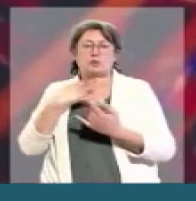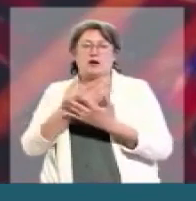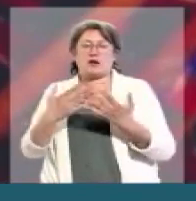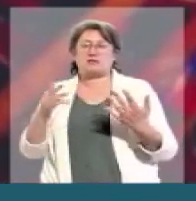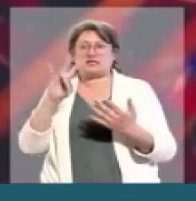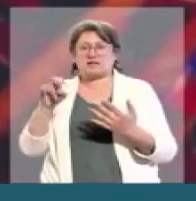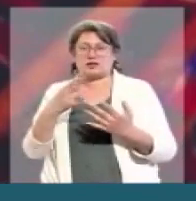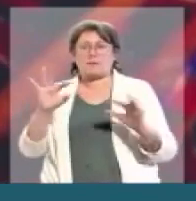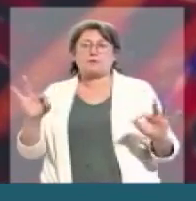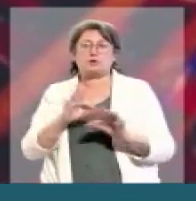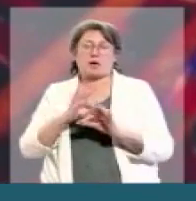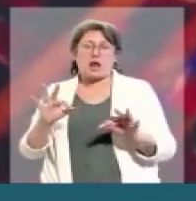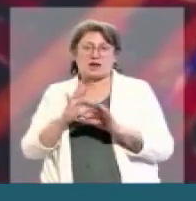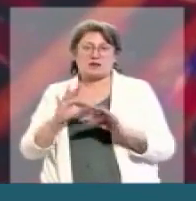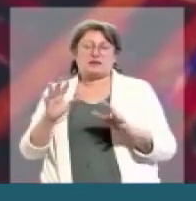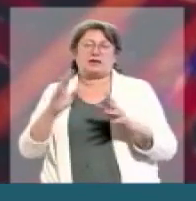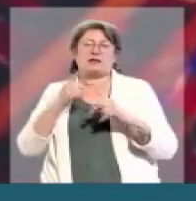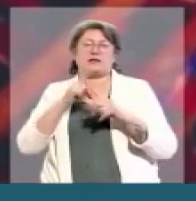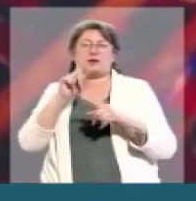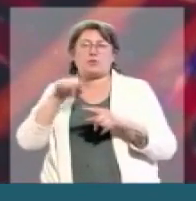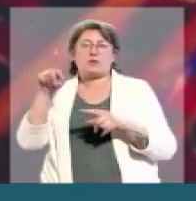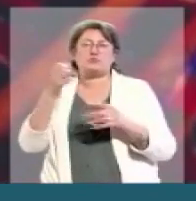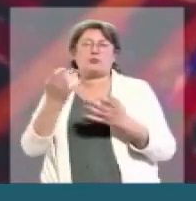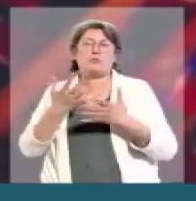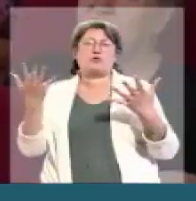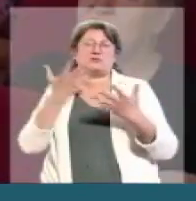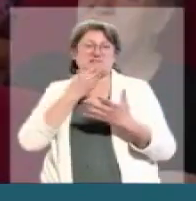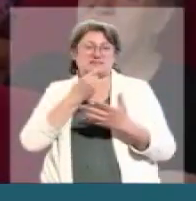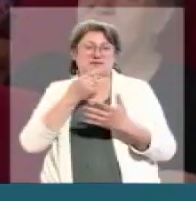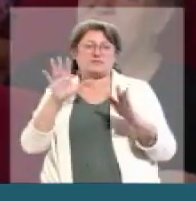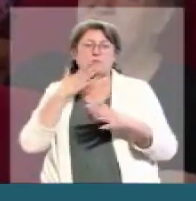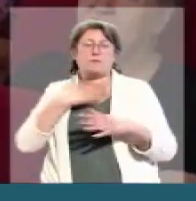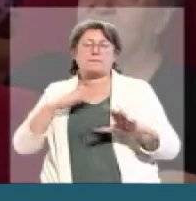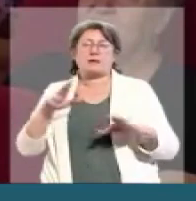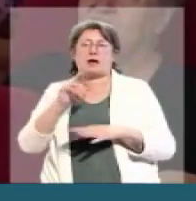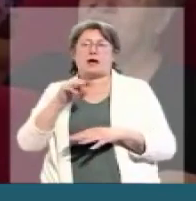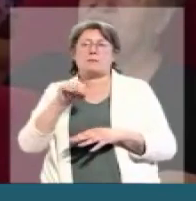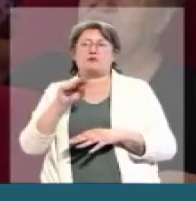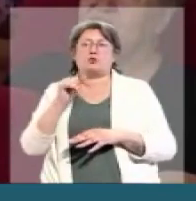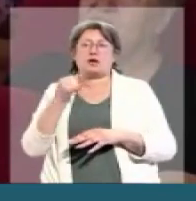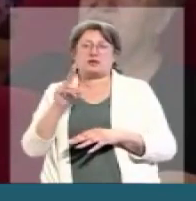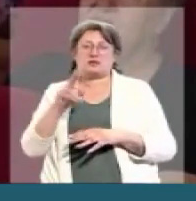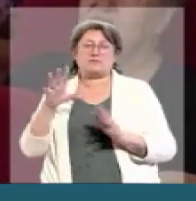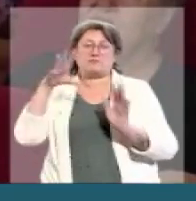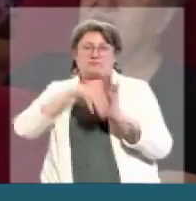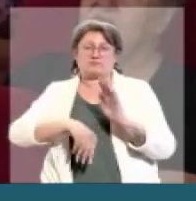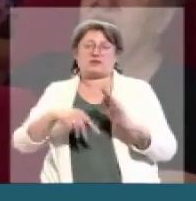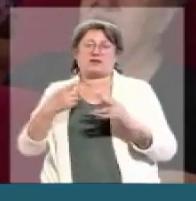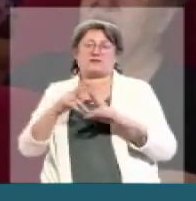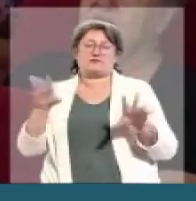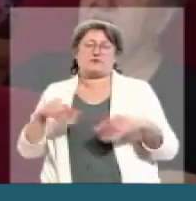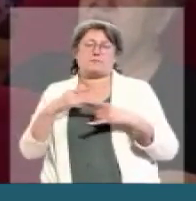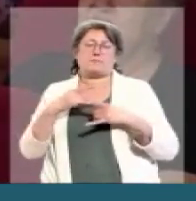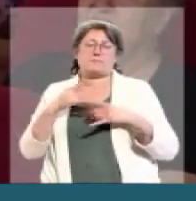разных этносов. Музыкальное сопровождение придало номеру еще больший колорит. Всеми любимая песня «Камажай» как нельзя кстати вписалась в атмосферу